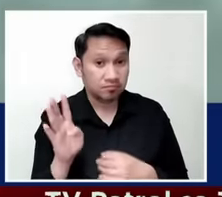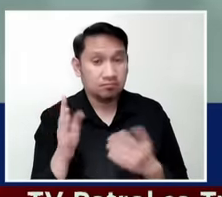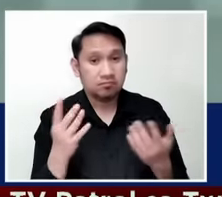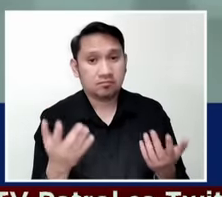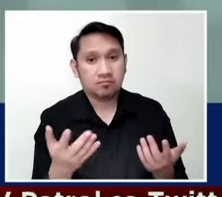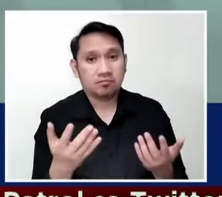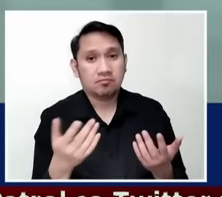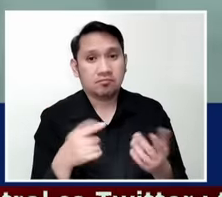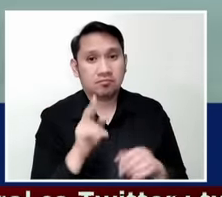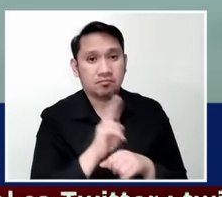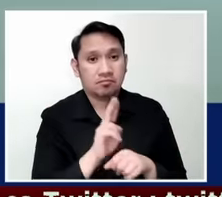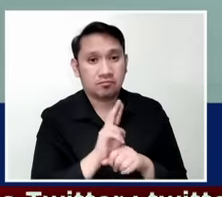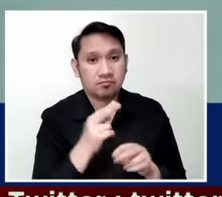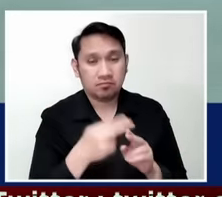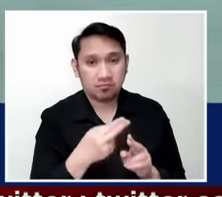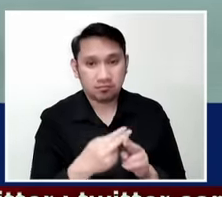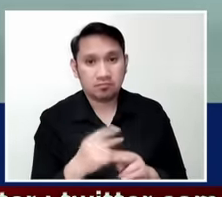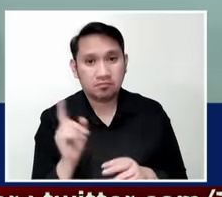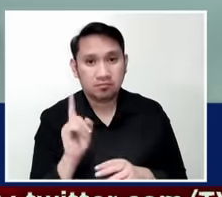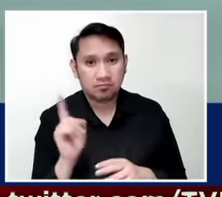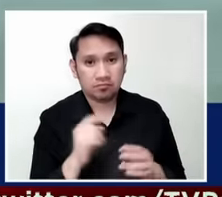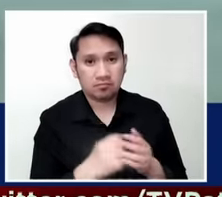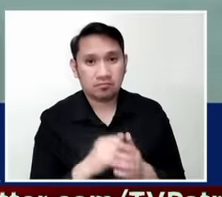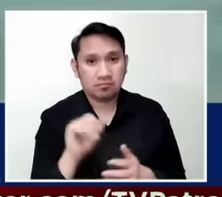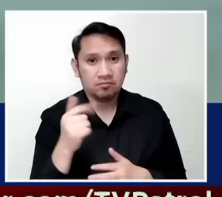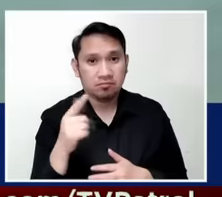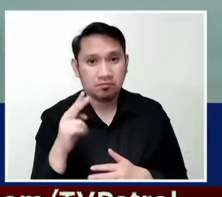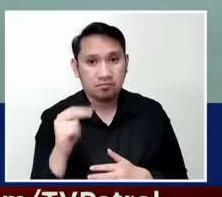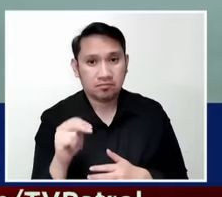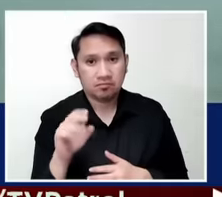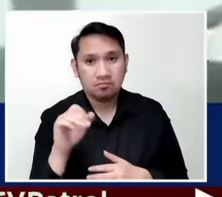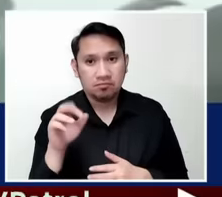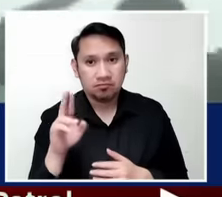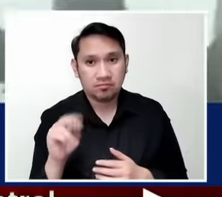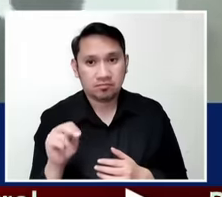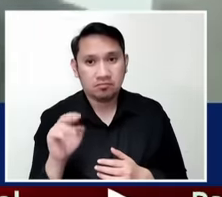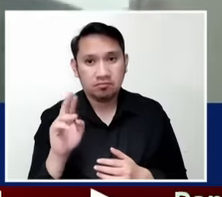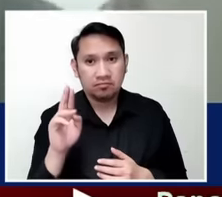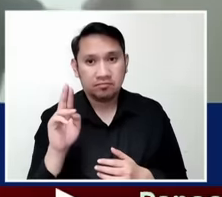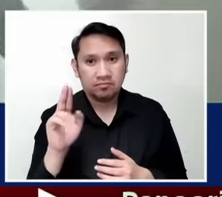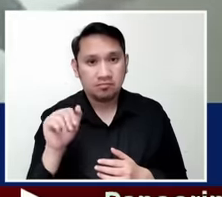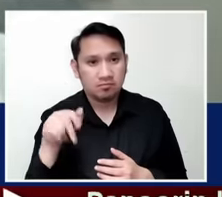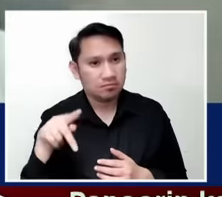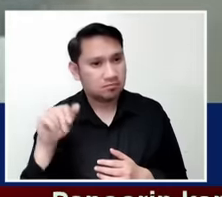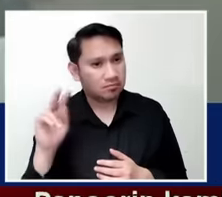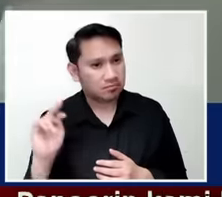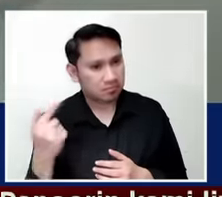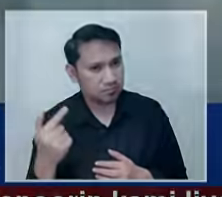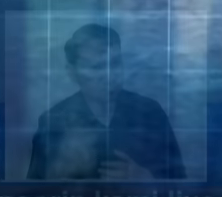beses gagamitin ang mga pangalang Aghon, Kerubin, Romina at Upang.